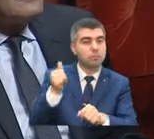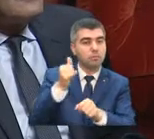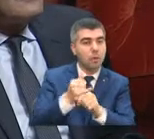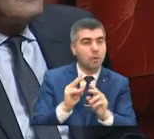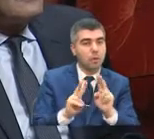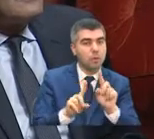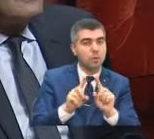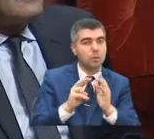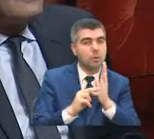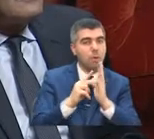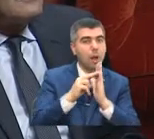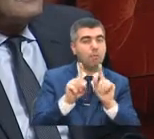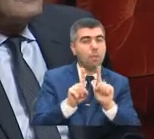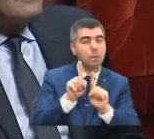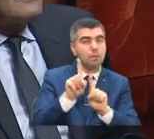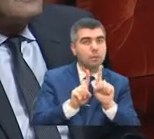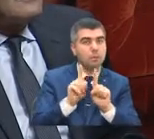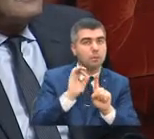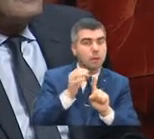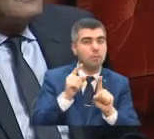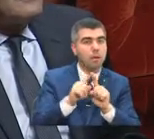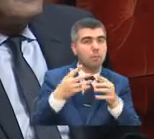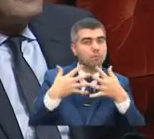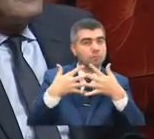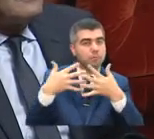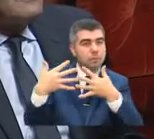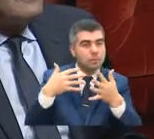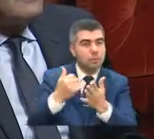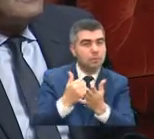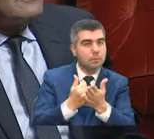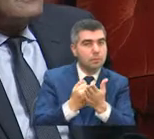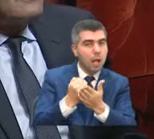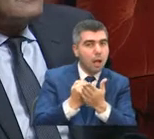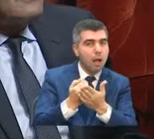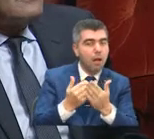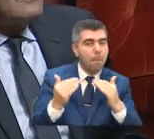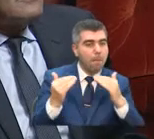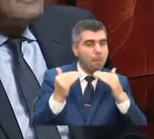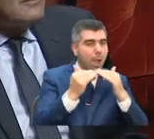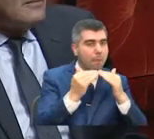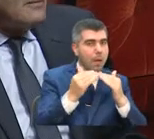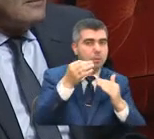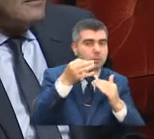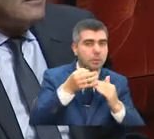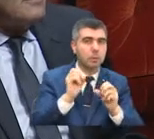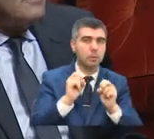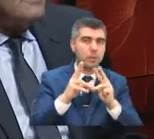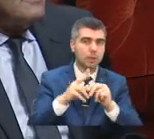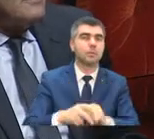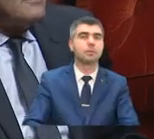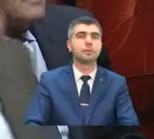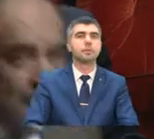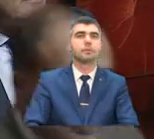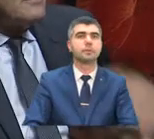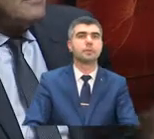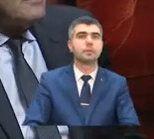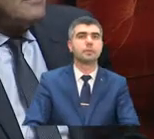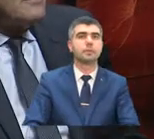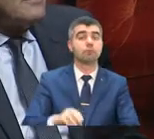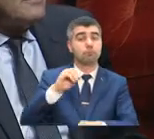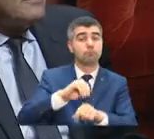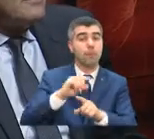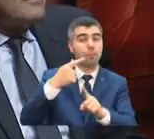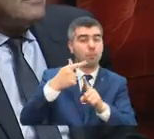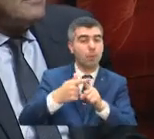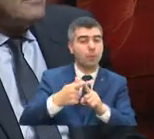وأحكام دستورية اللي كتنص على الشفافية والمساواة وتكافؤ الفرص، وكاين هناك ايضا